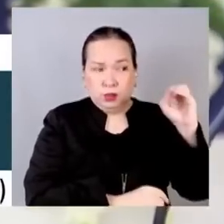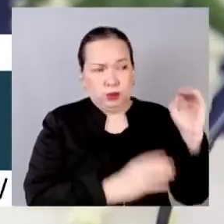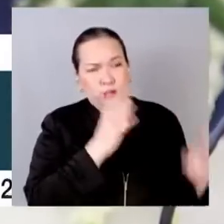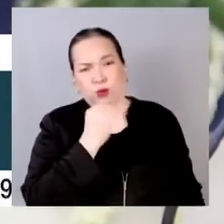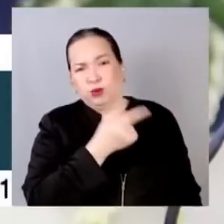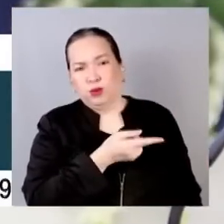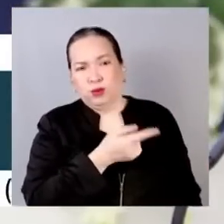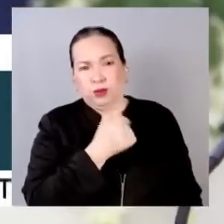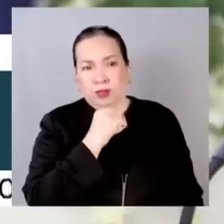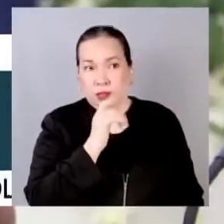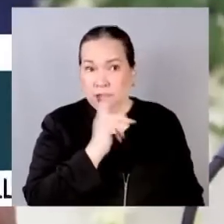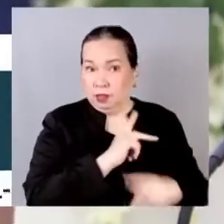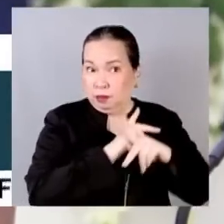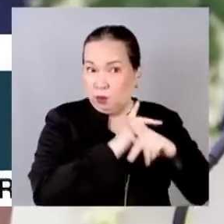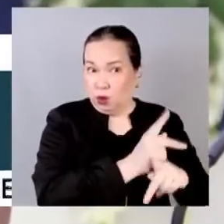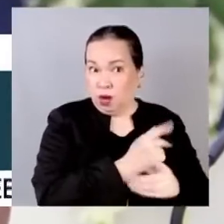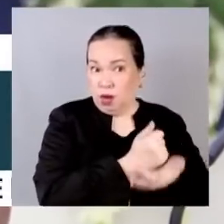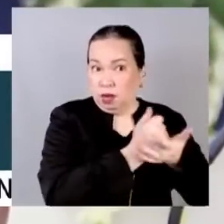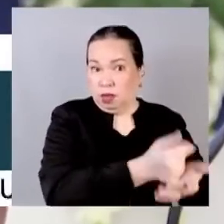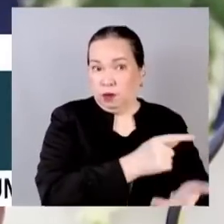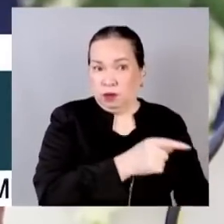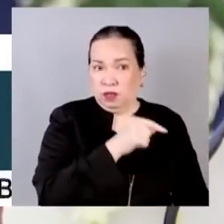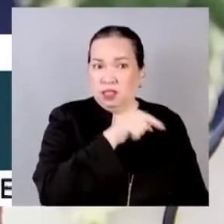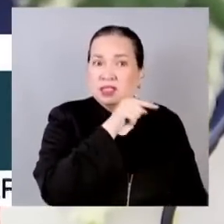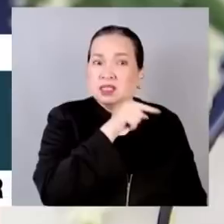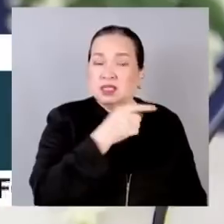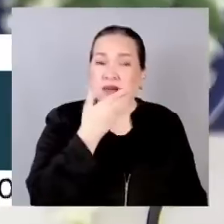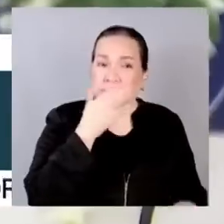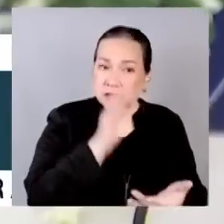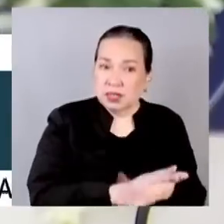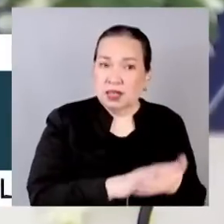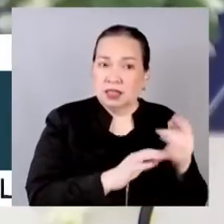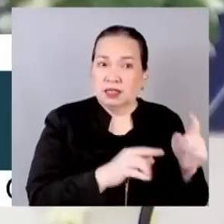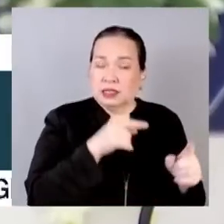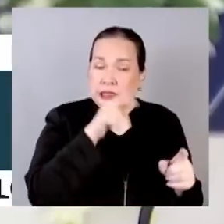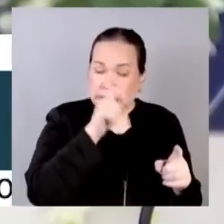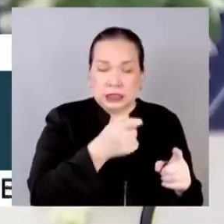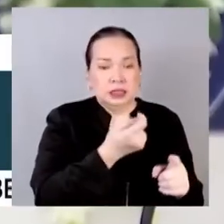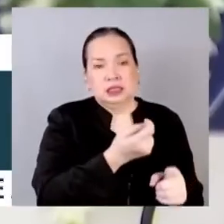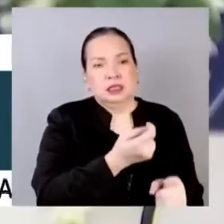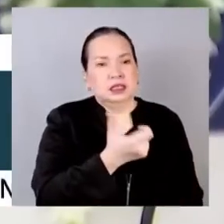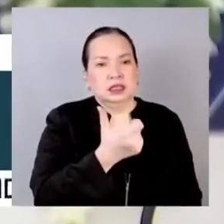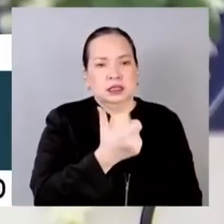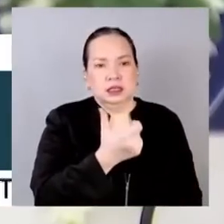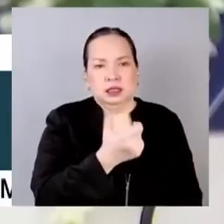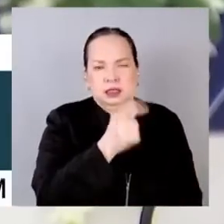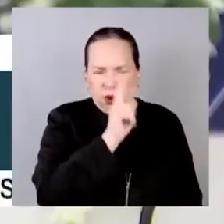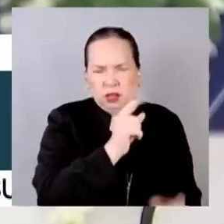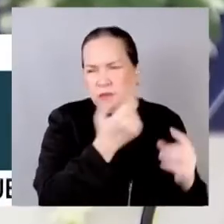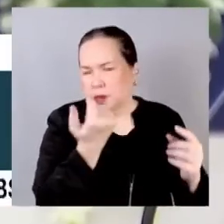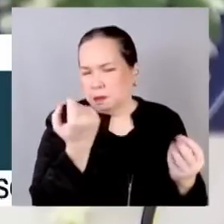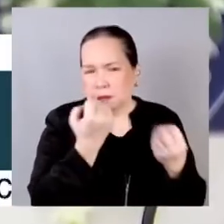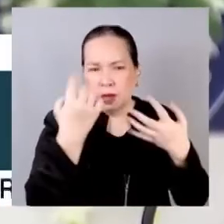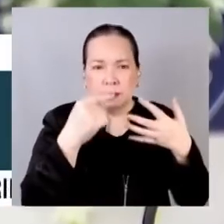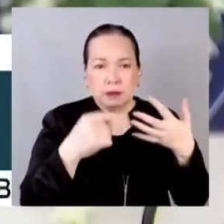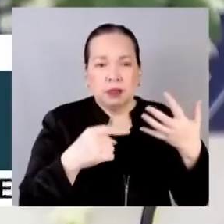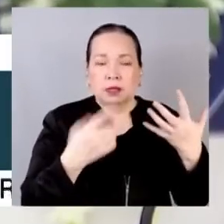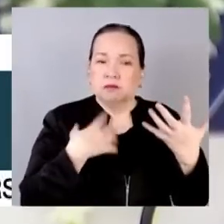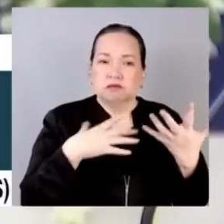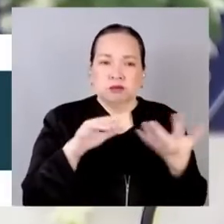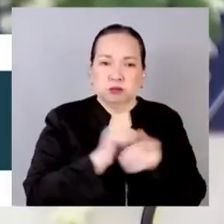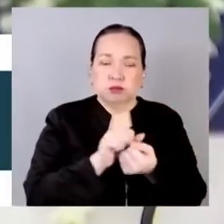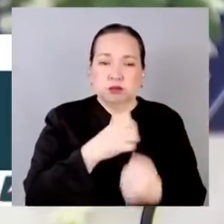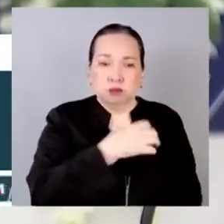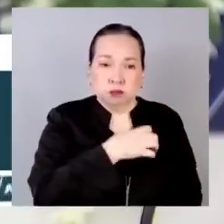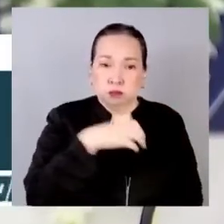kailangan ko siyang pagtakpan? Eh siya nga yung salot, eh siya nga yung anay na isa sa mga anay na sumisira sa PNP. Di